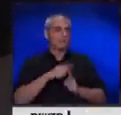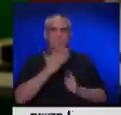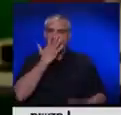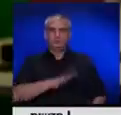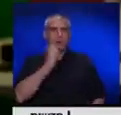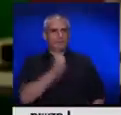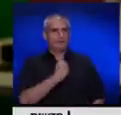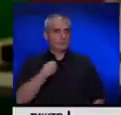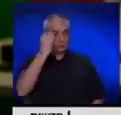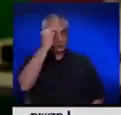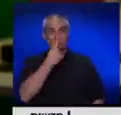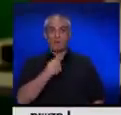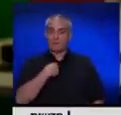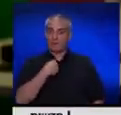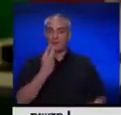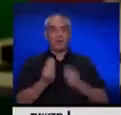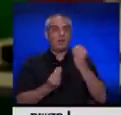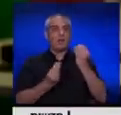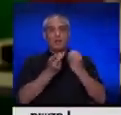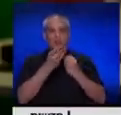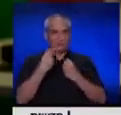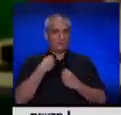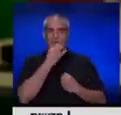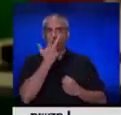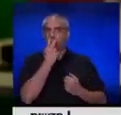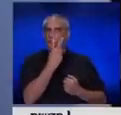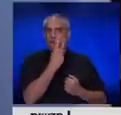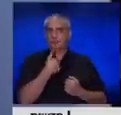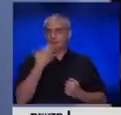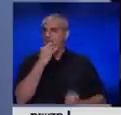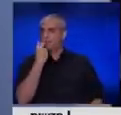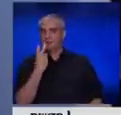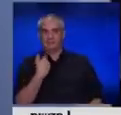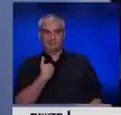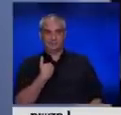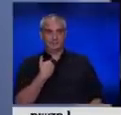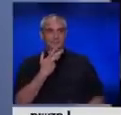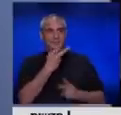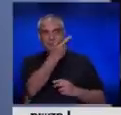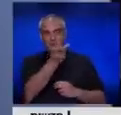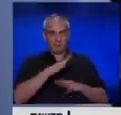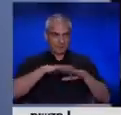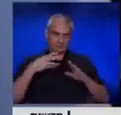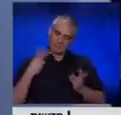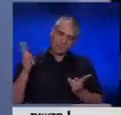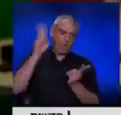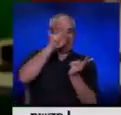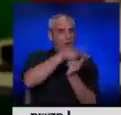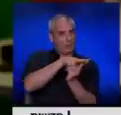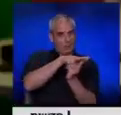זוכר שהוא אמר לי לשכב איתה, הייתה בת 32, אני קיבל 20, היא פשוט השכבה על הרצפה, אני נשכבתי